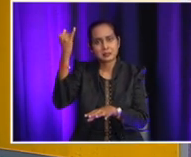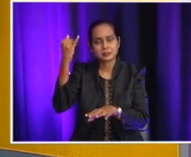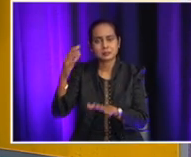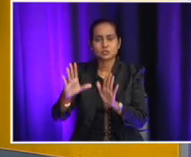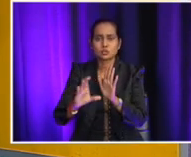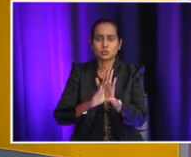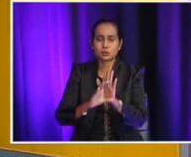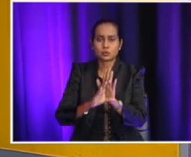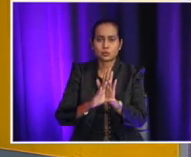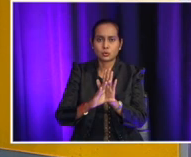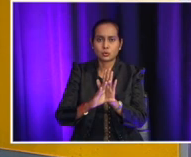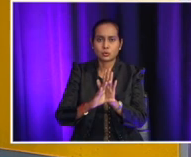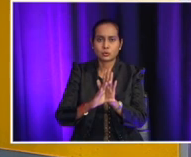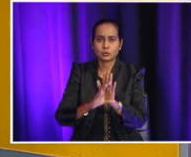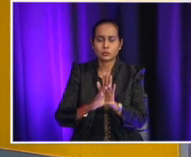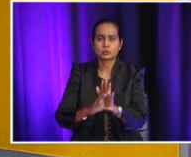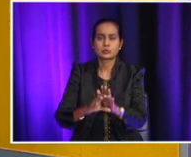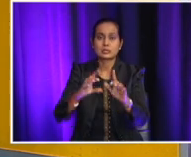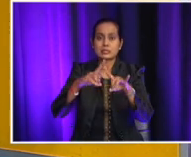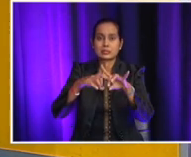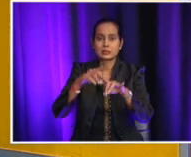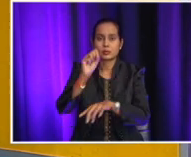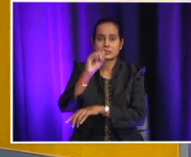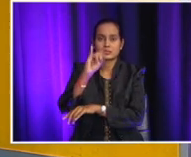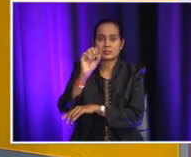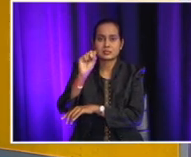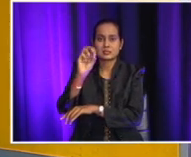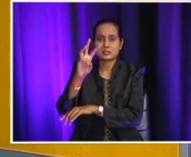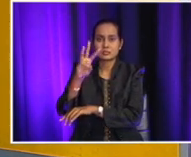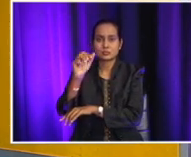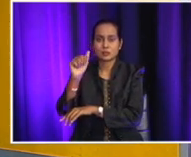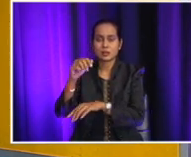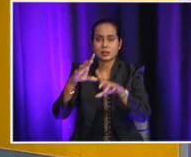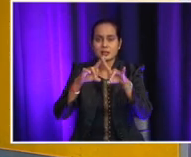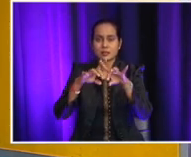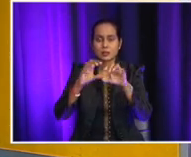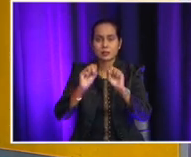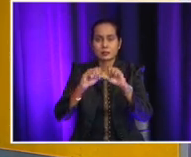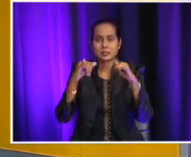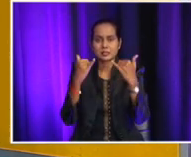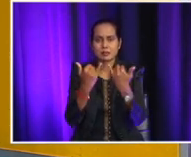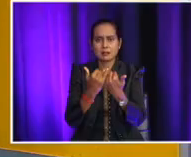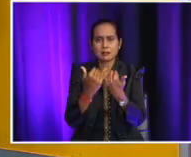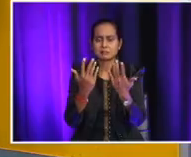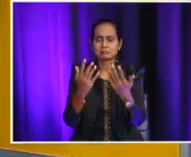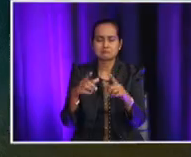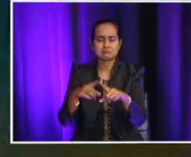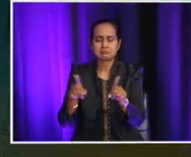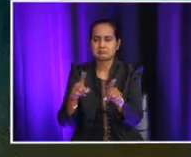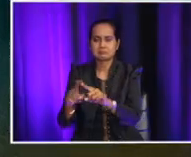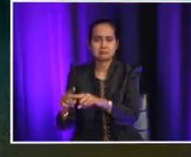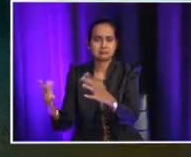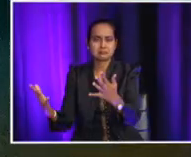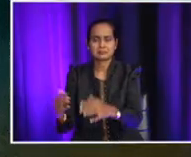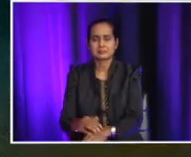amnada bagi Dewa siswa Dewa masyarakat kosmi ada lagi Pelita bahasa dan sebagainya dua bintang untuk